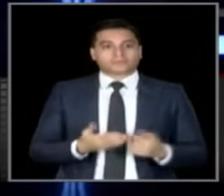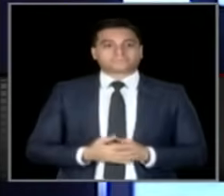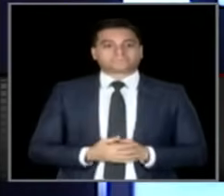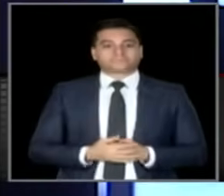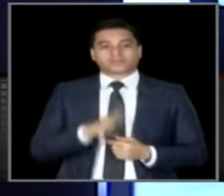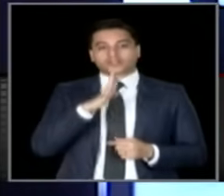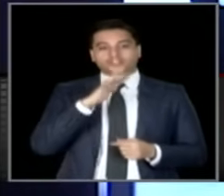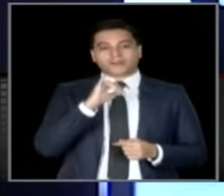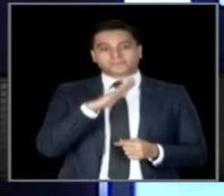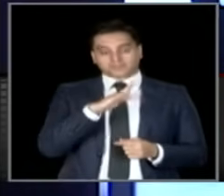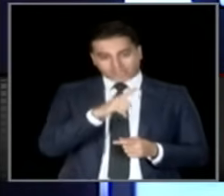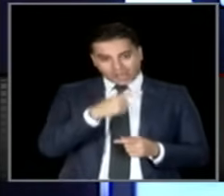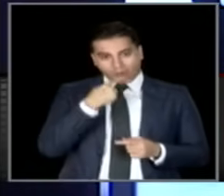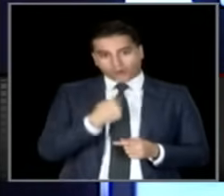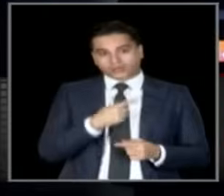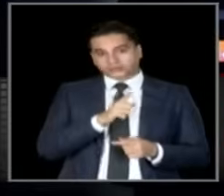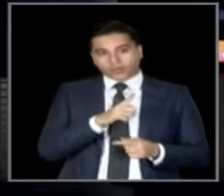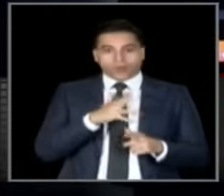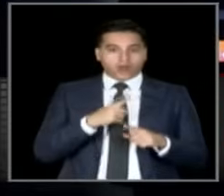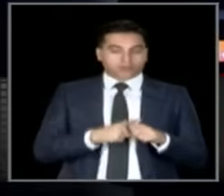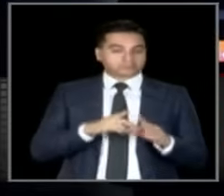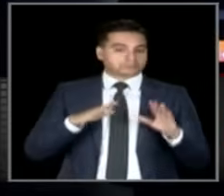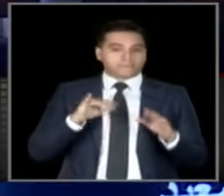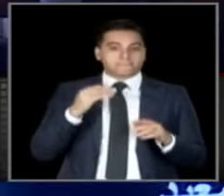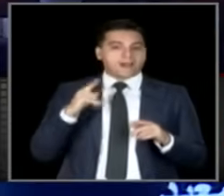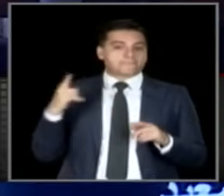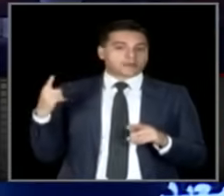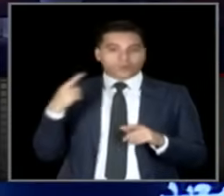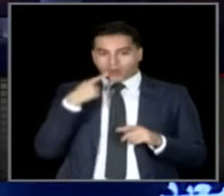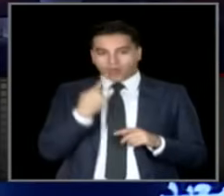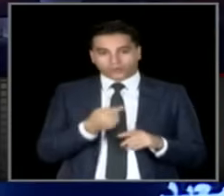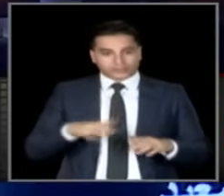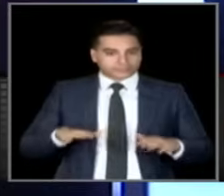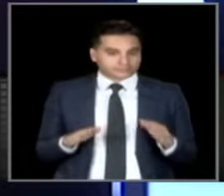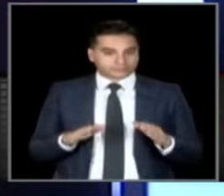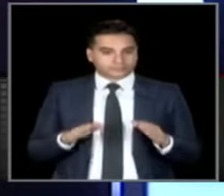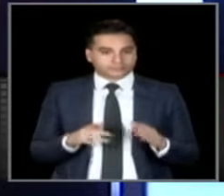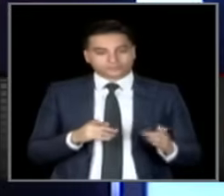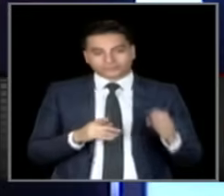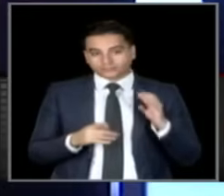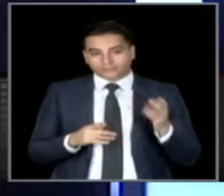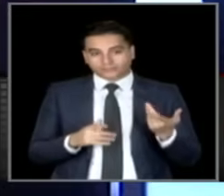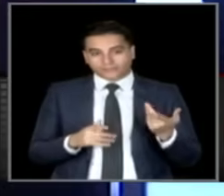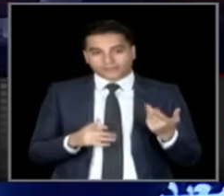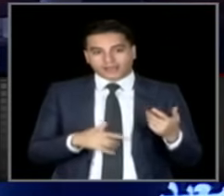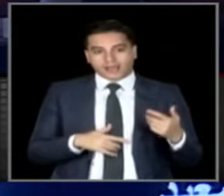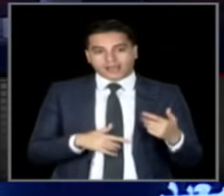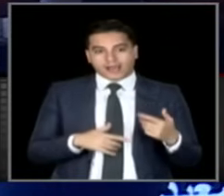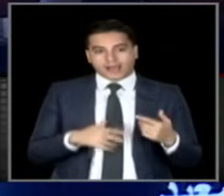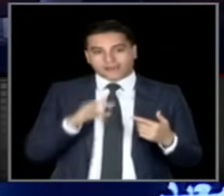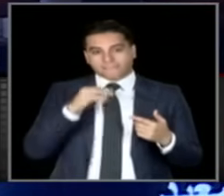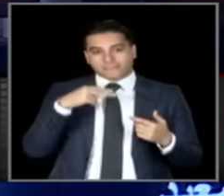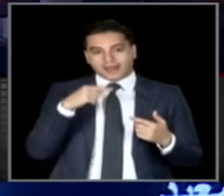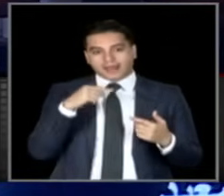ثواني. شمس، اللي هيقول لك صح ولا غلط محمد هشام مش أنا. إجابتك المادة.